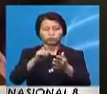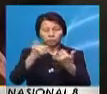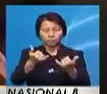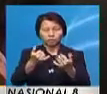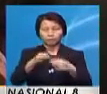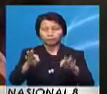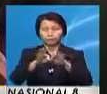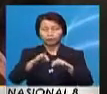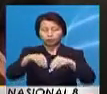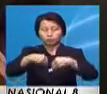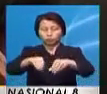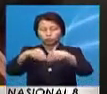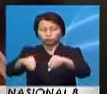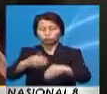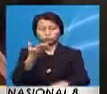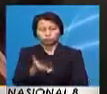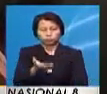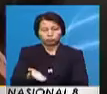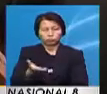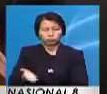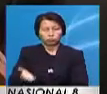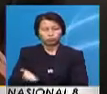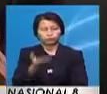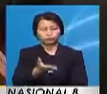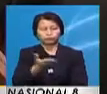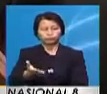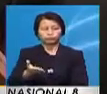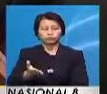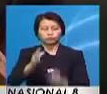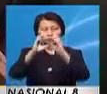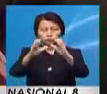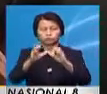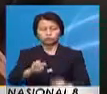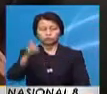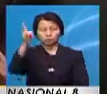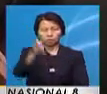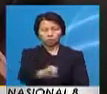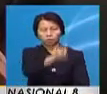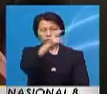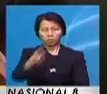pemerdagangan bahan-bahan secara haram ni.